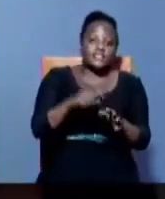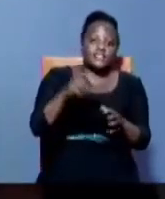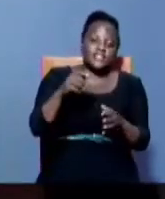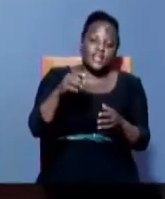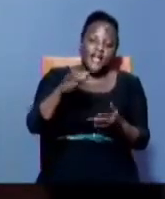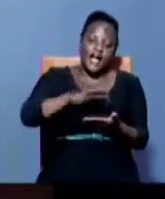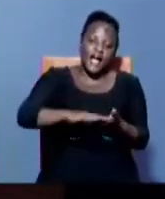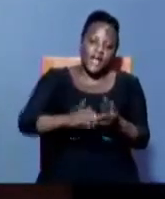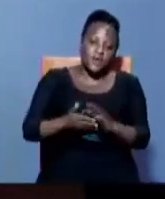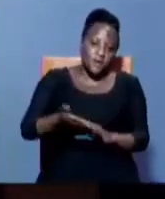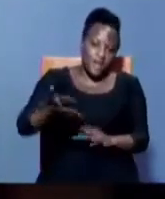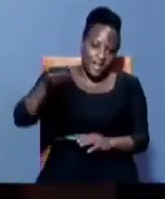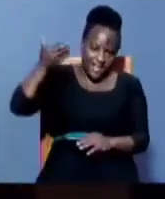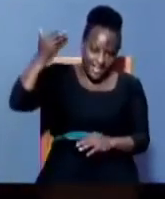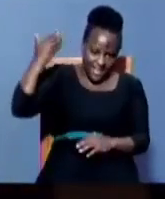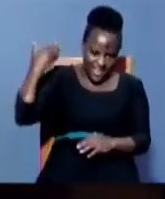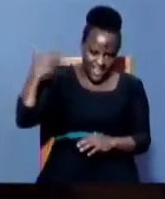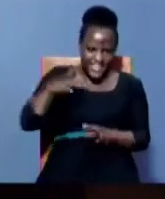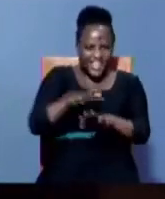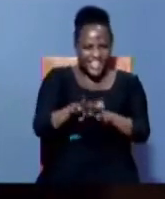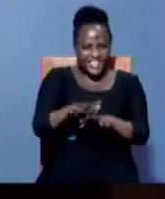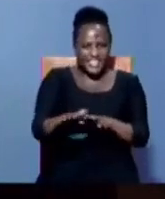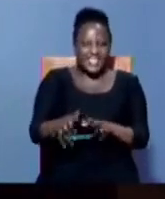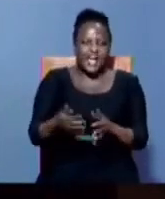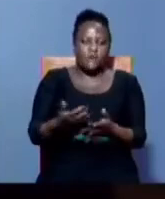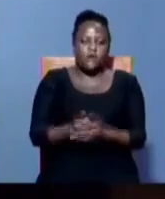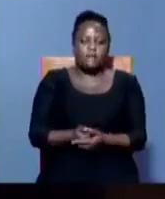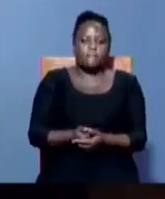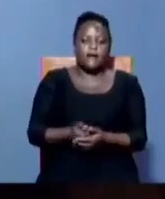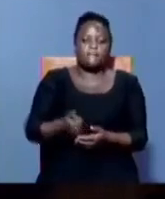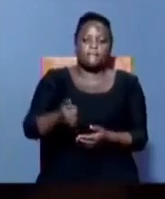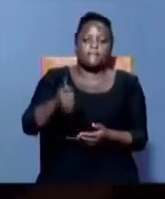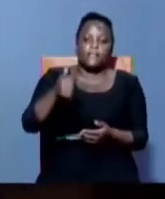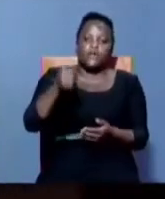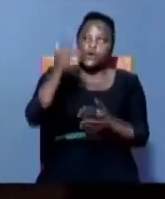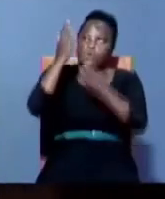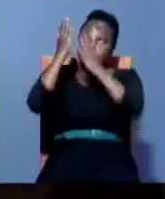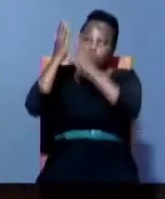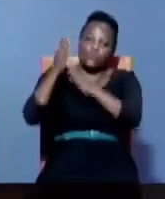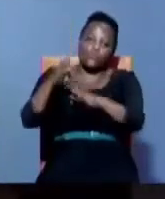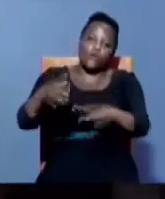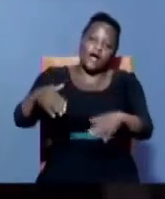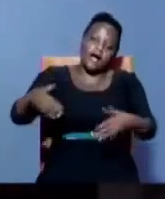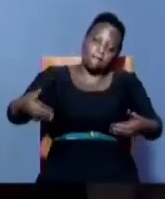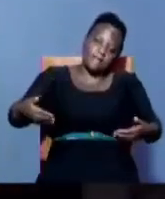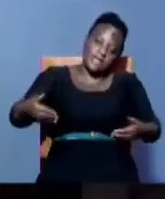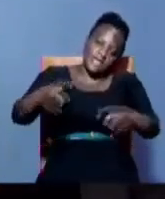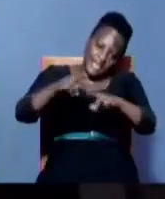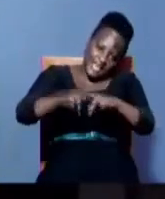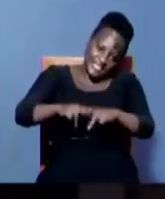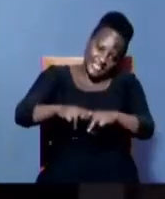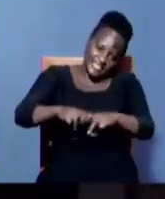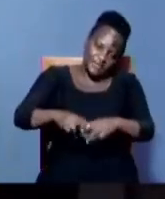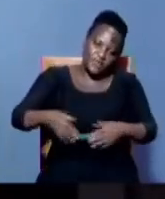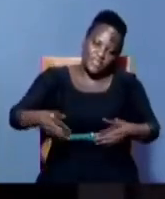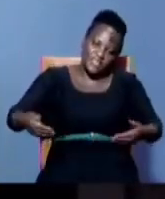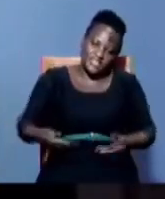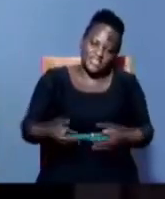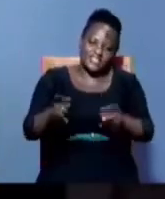linaelezea tu kama Mungu ameketi juu ya kiti cha rehema, na Yesu alimwambia Filipo, nimekuwa pamoja nanyi miaka yote